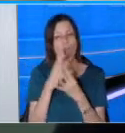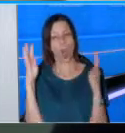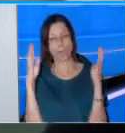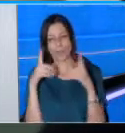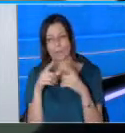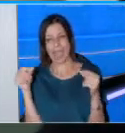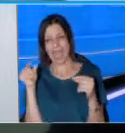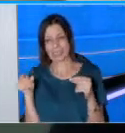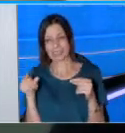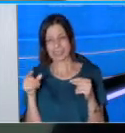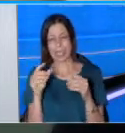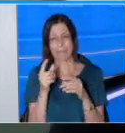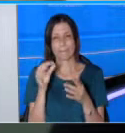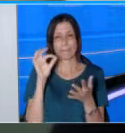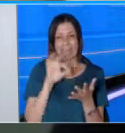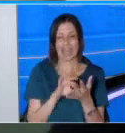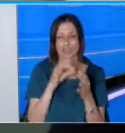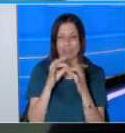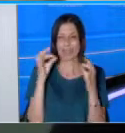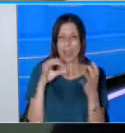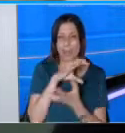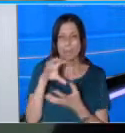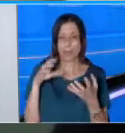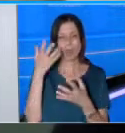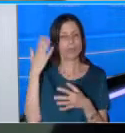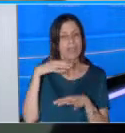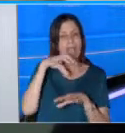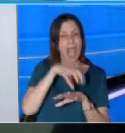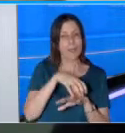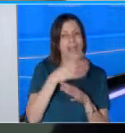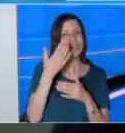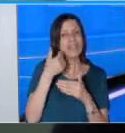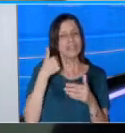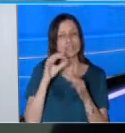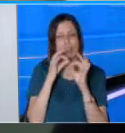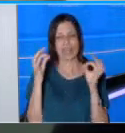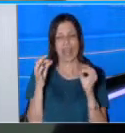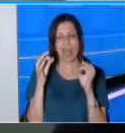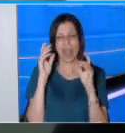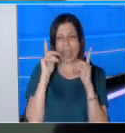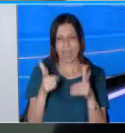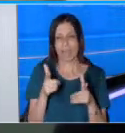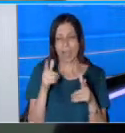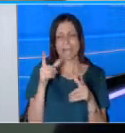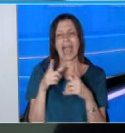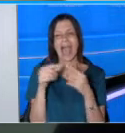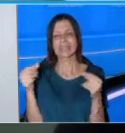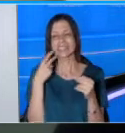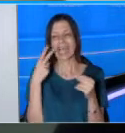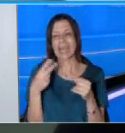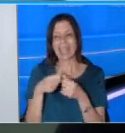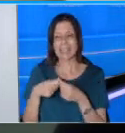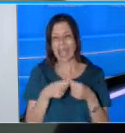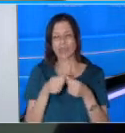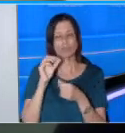שמרגע שהחלו המהומות עוד בהר הבית, עוד לפני שהתחילה הלחימה בעזה, ראית התארגנויות